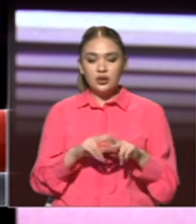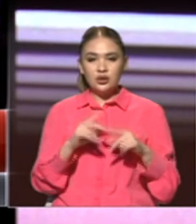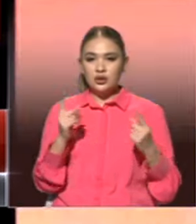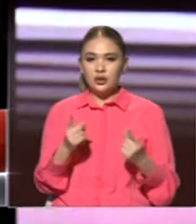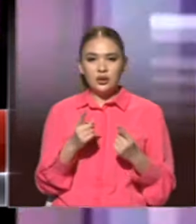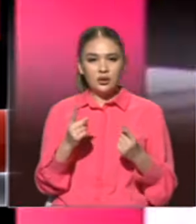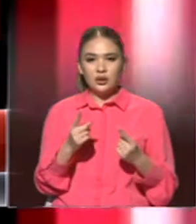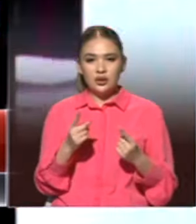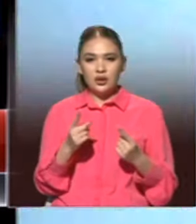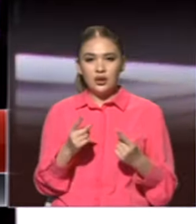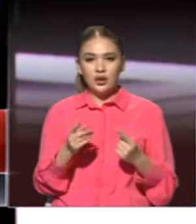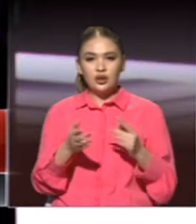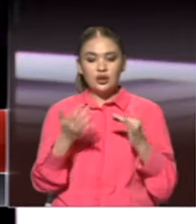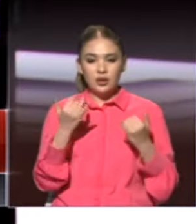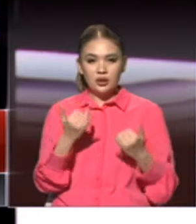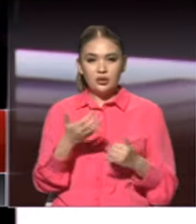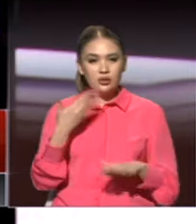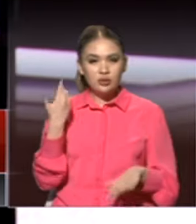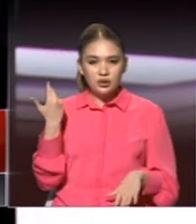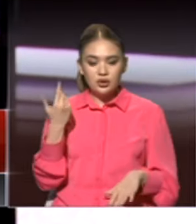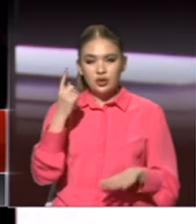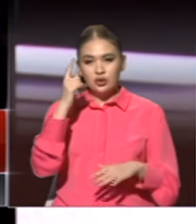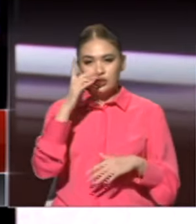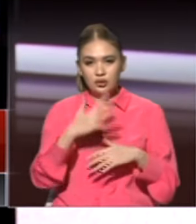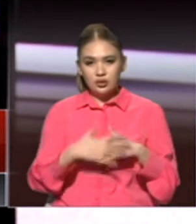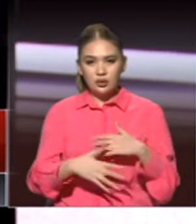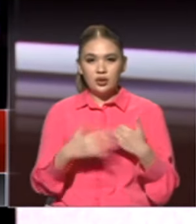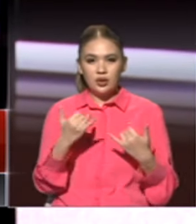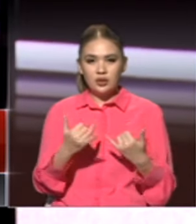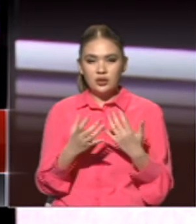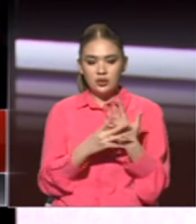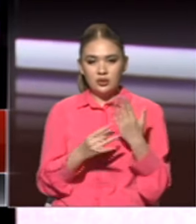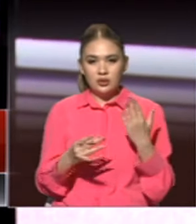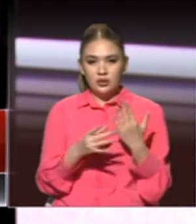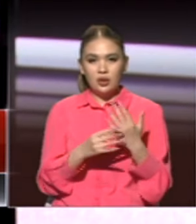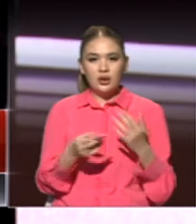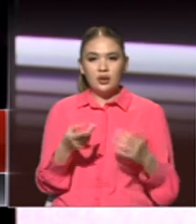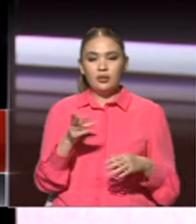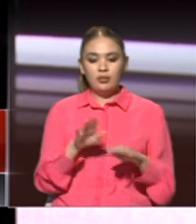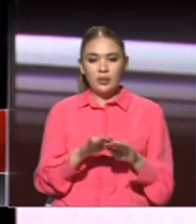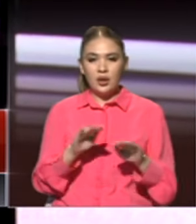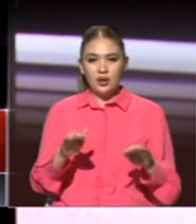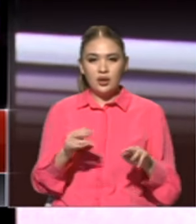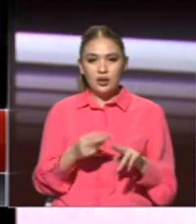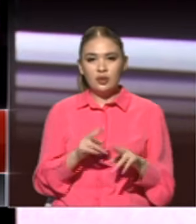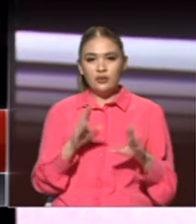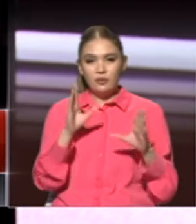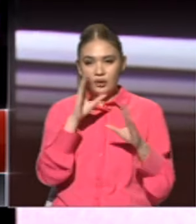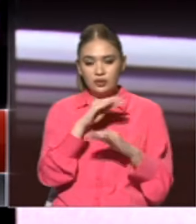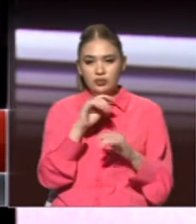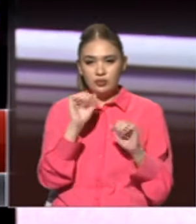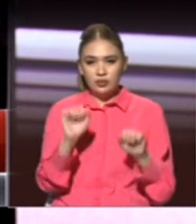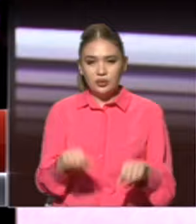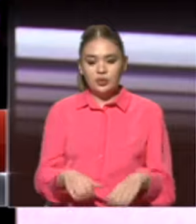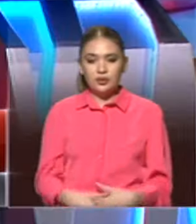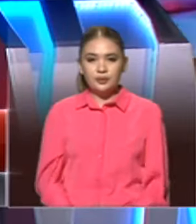жоқ. Өте жеңіл, түсінікті тесттер қазіргі уақытта. Балалар үшін өте жақсы мүмкіндік деп ойлаймын. Бір ойды айтқым келіп